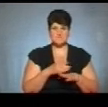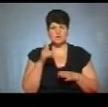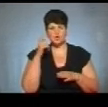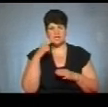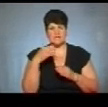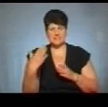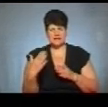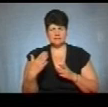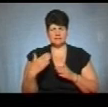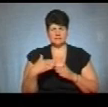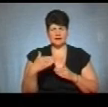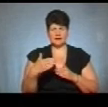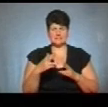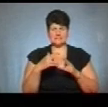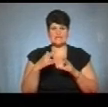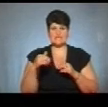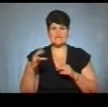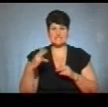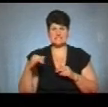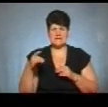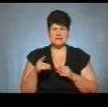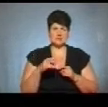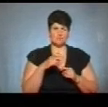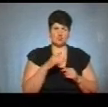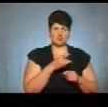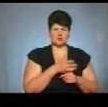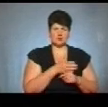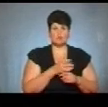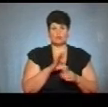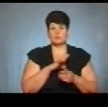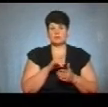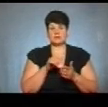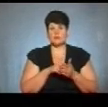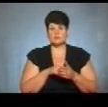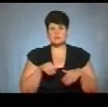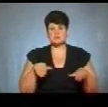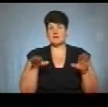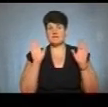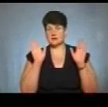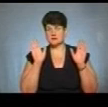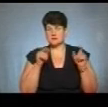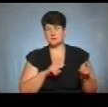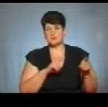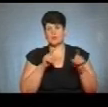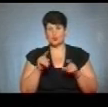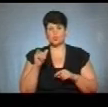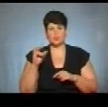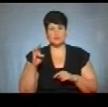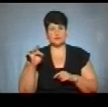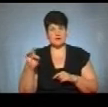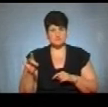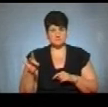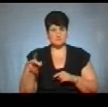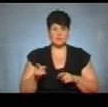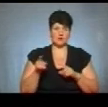Чортків, далі річки Дністер і Збруч. І далі постало питання – здаватись, переходити на сторону УНР, переходити